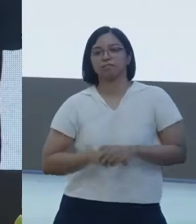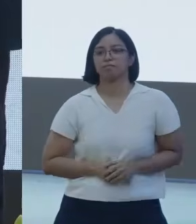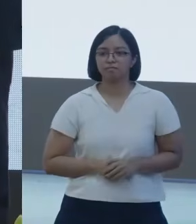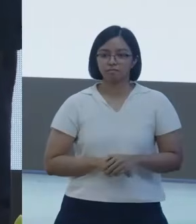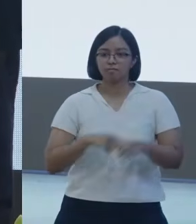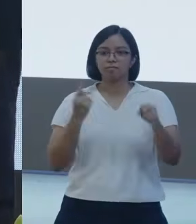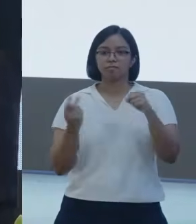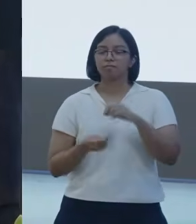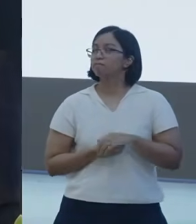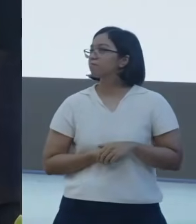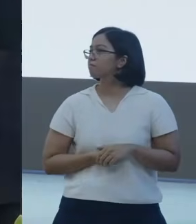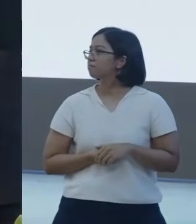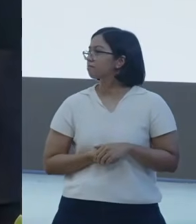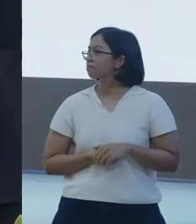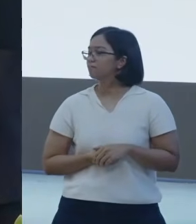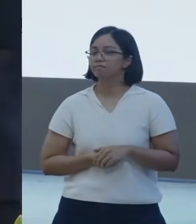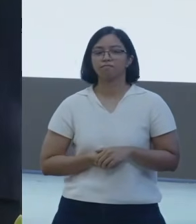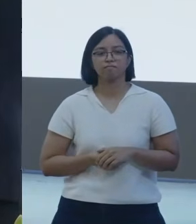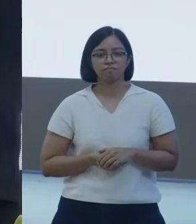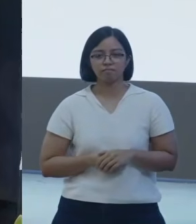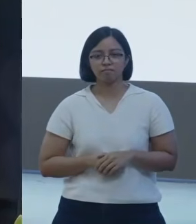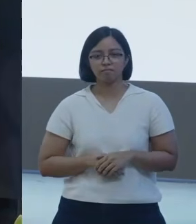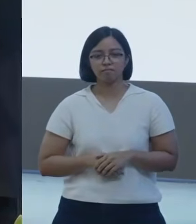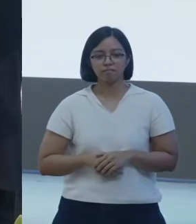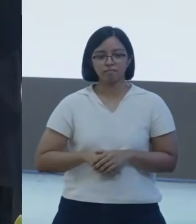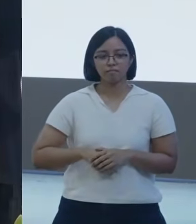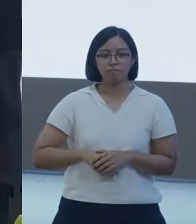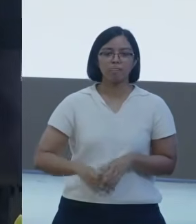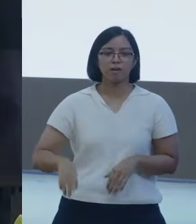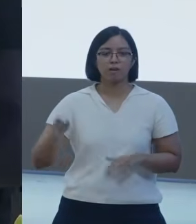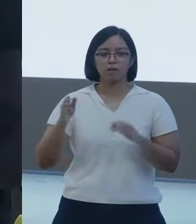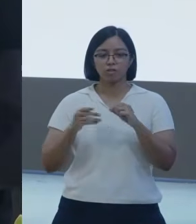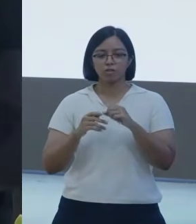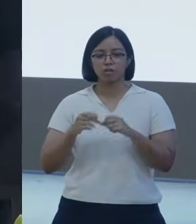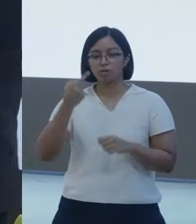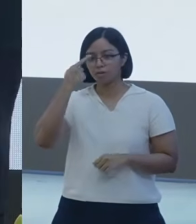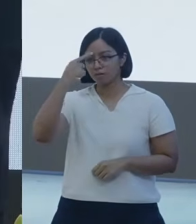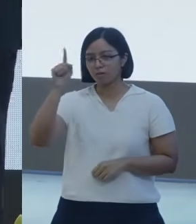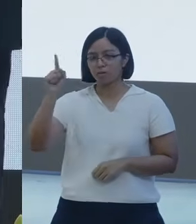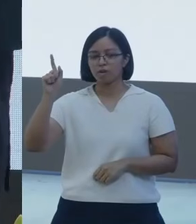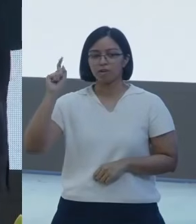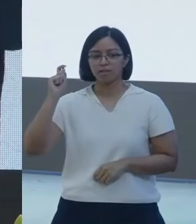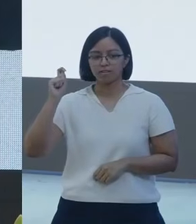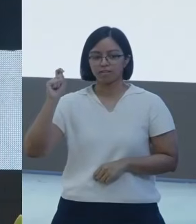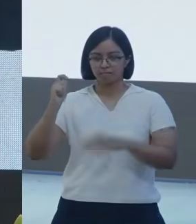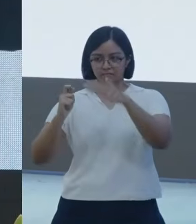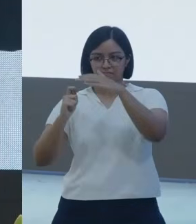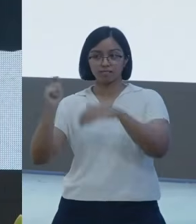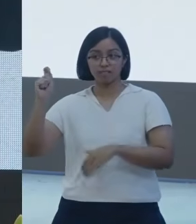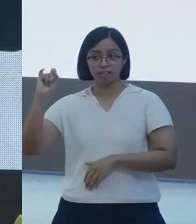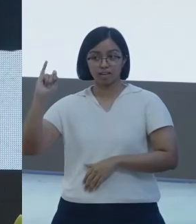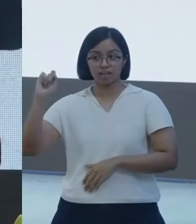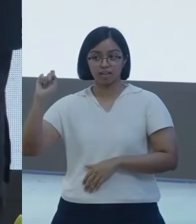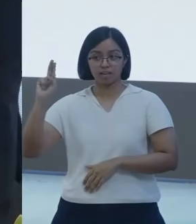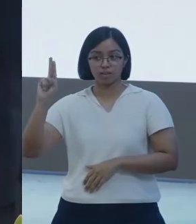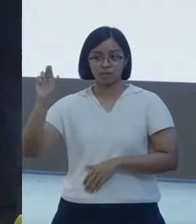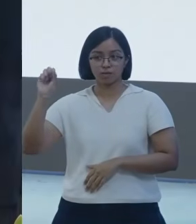niya. No? So para kay Timothy at kay Titus, makita nila ang pangalan ni Paul,